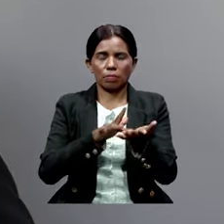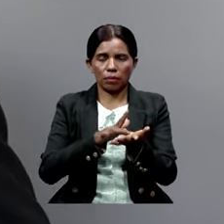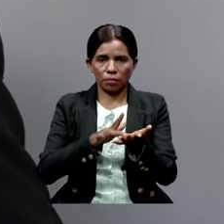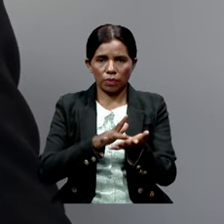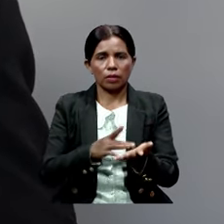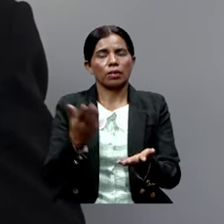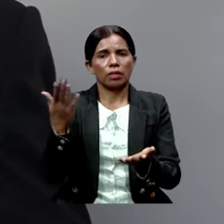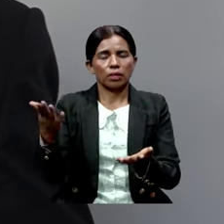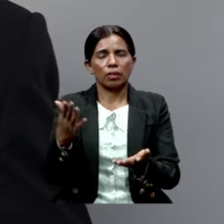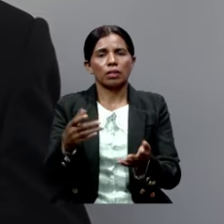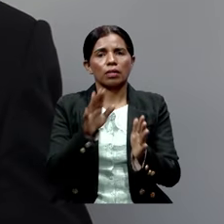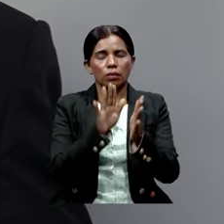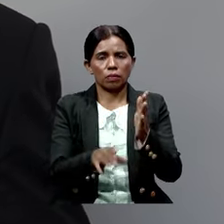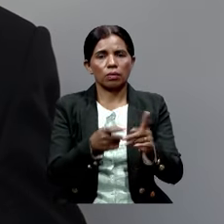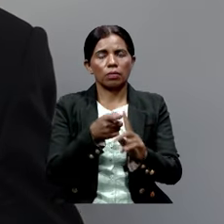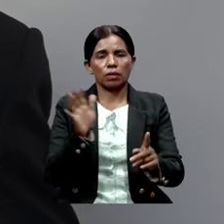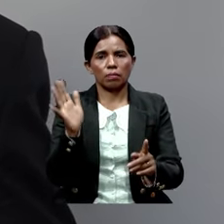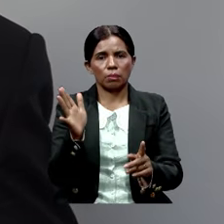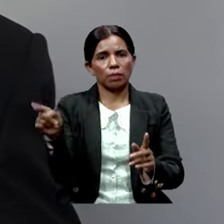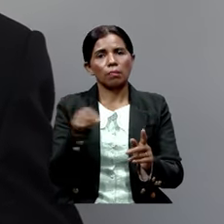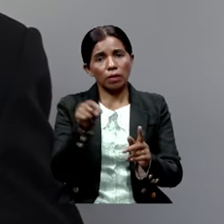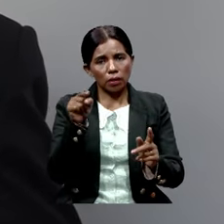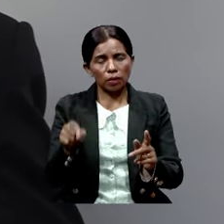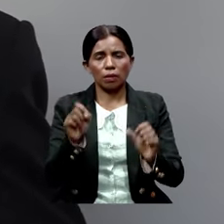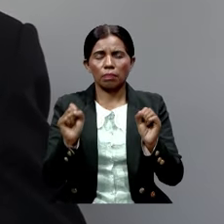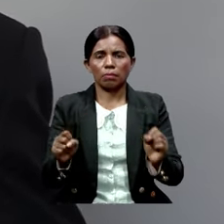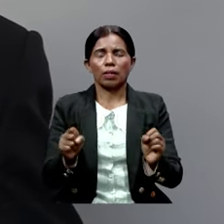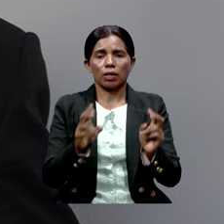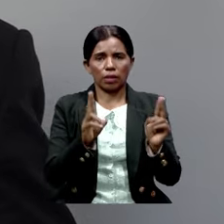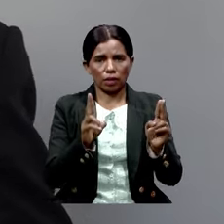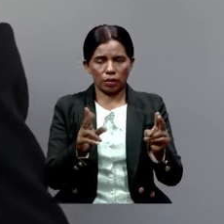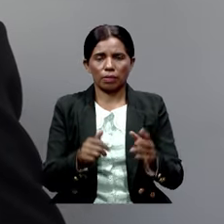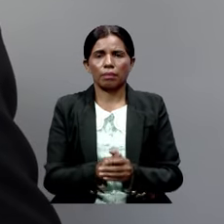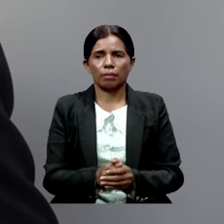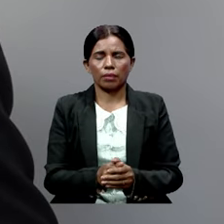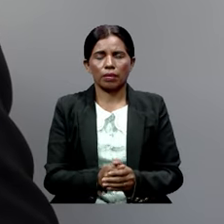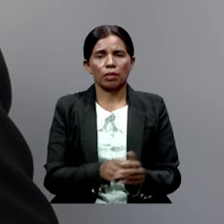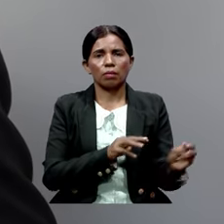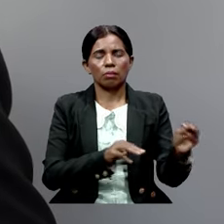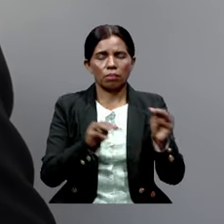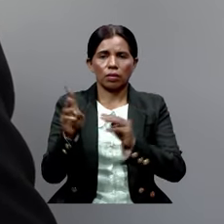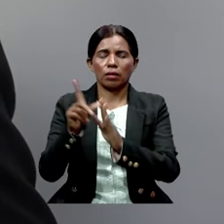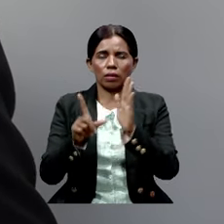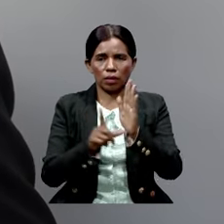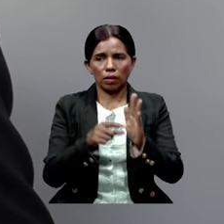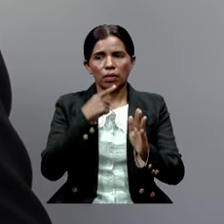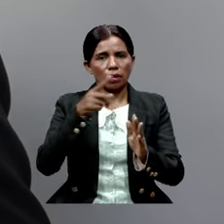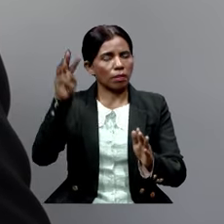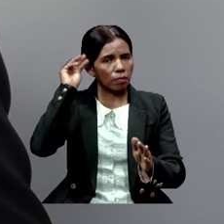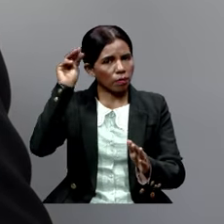ini yang ke minus 50% nya peratu bela prinsip lalai. Dan tahu tanya mak kalau dilibrasan i autorisasi bapak